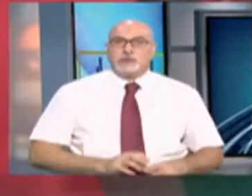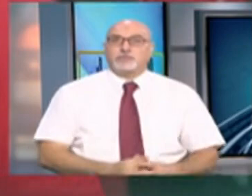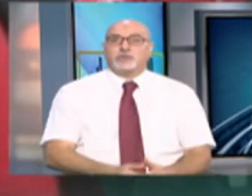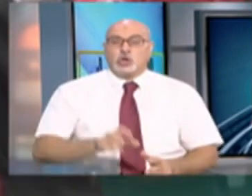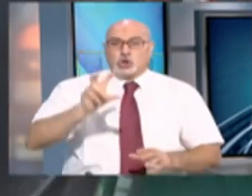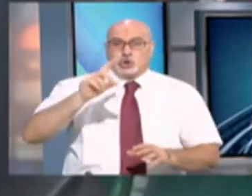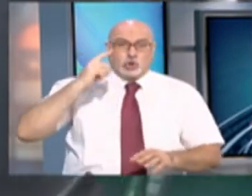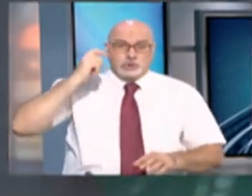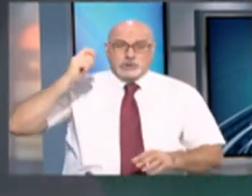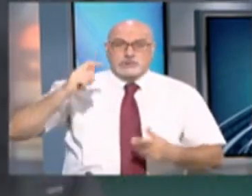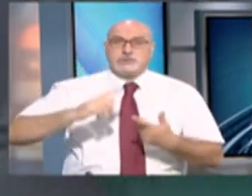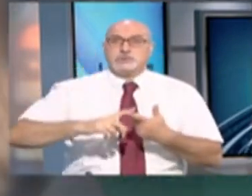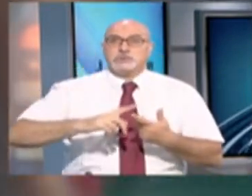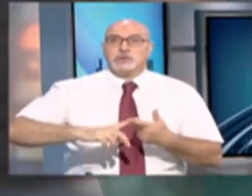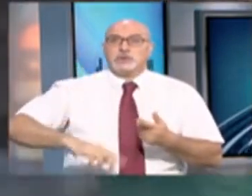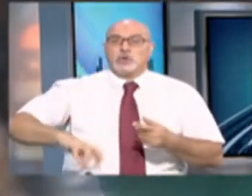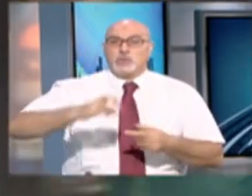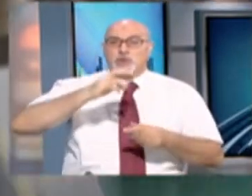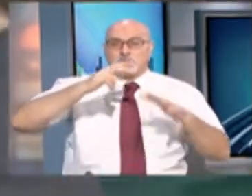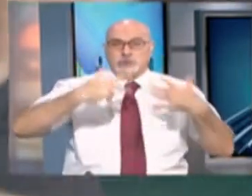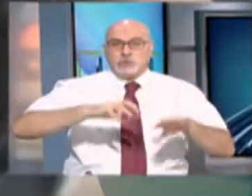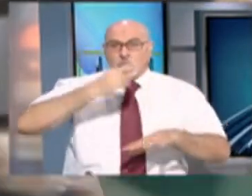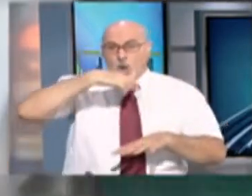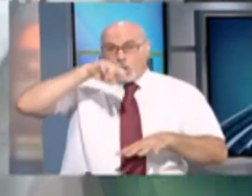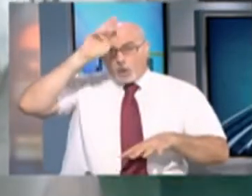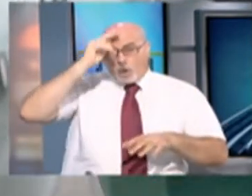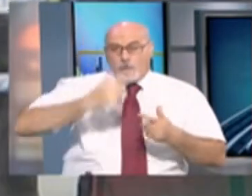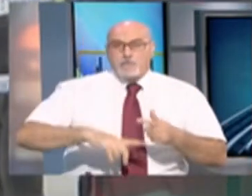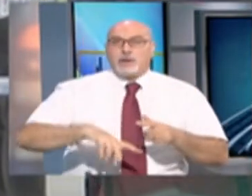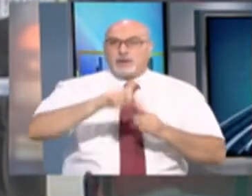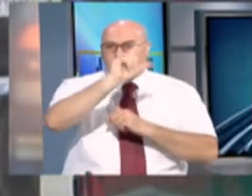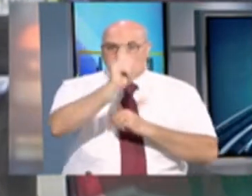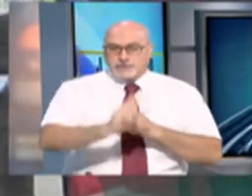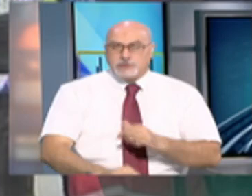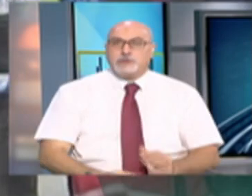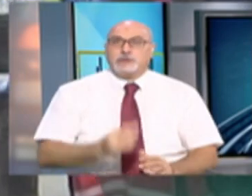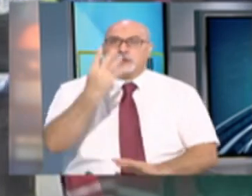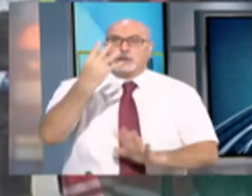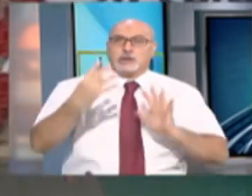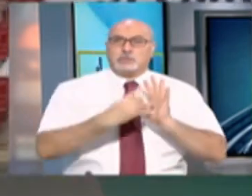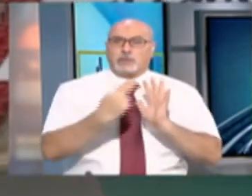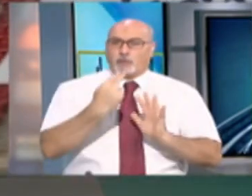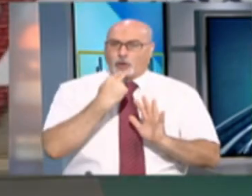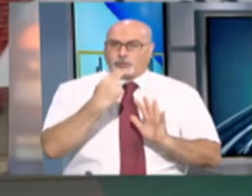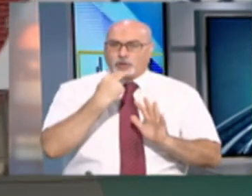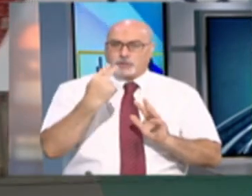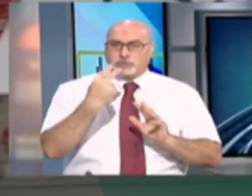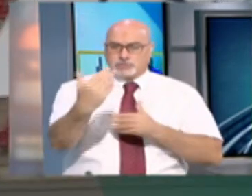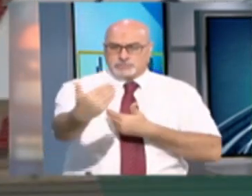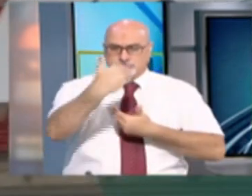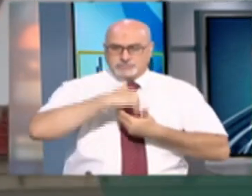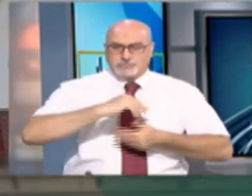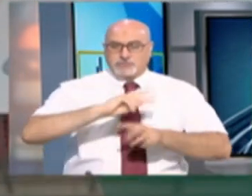و3 من آسيا و18 من أوروبا حضروا بما يربع عن 4000 رياضي، لتحطم دورة